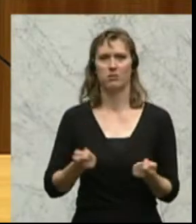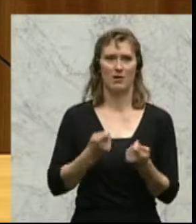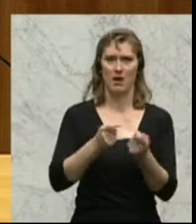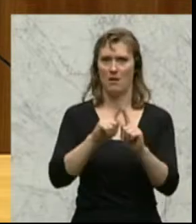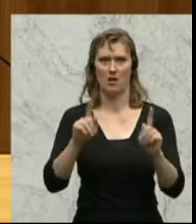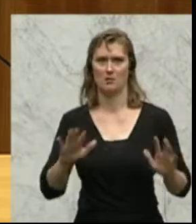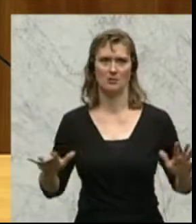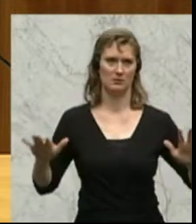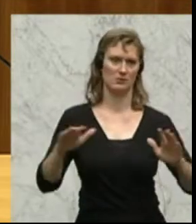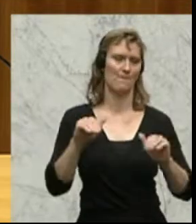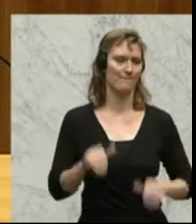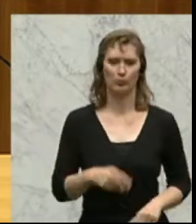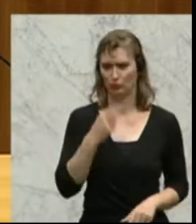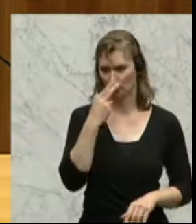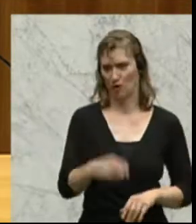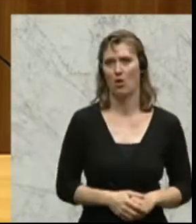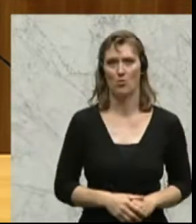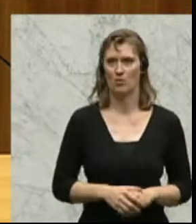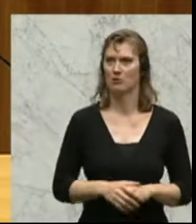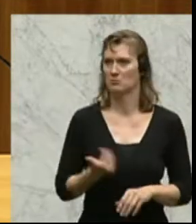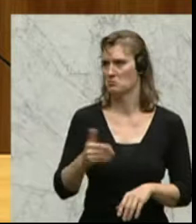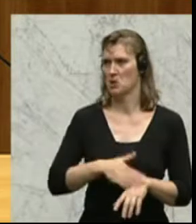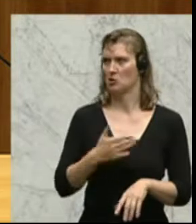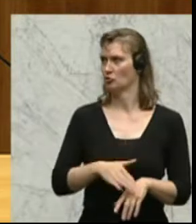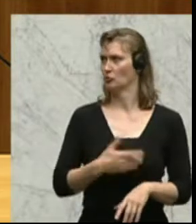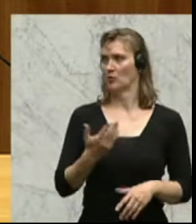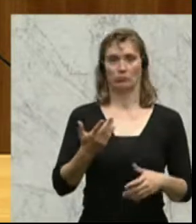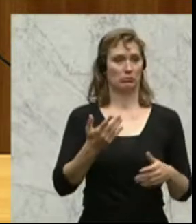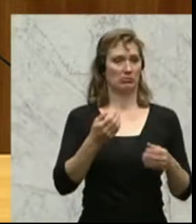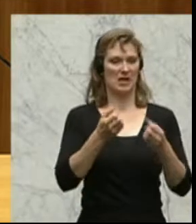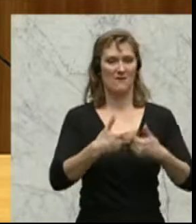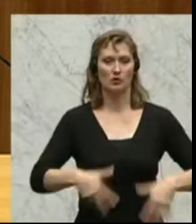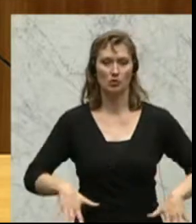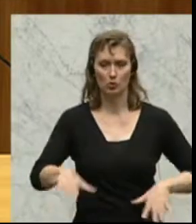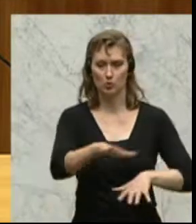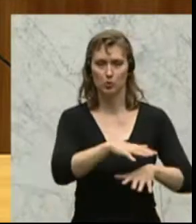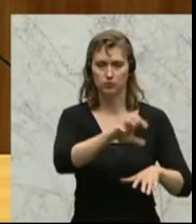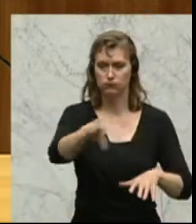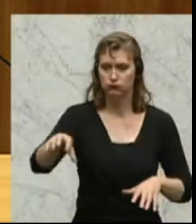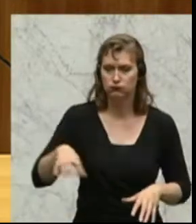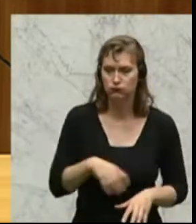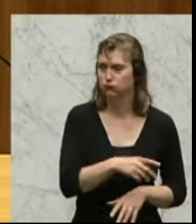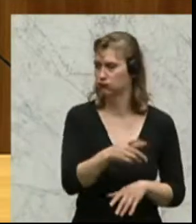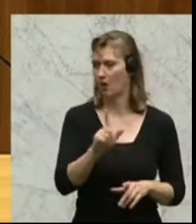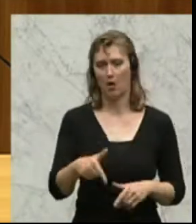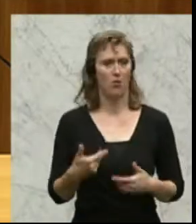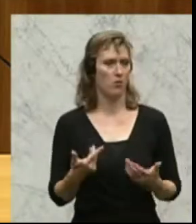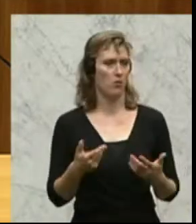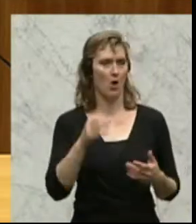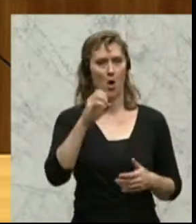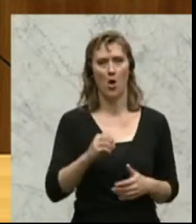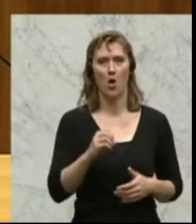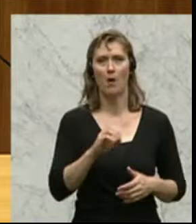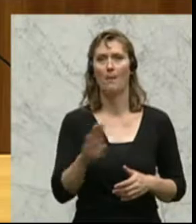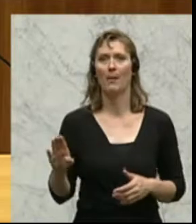Da muss man hinschauen, zum Beispiel in der Infrastruktur, im Bereich der ÖBB. Das muss man